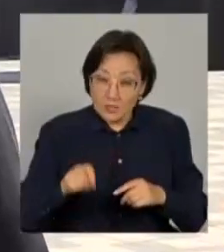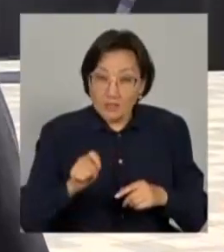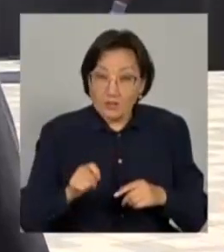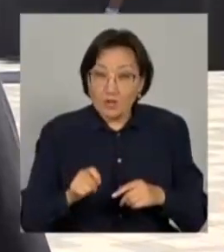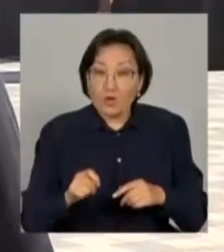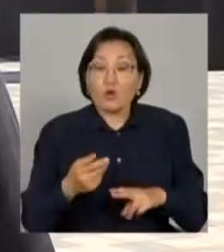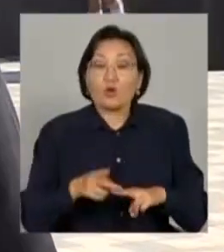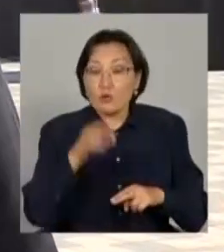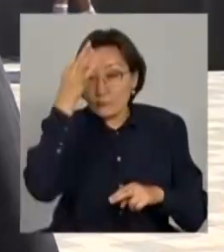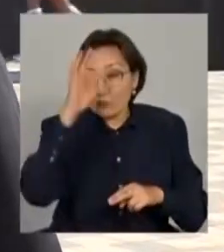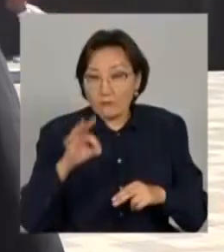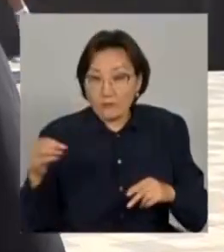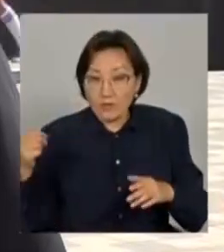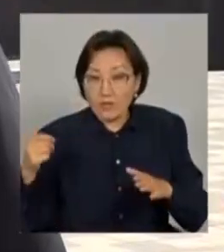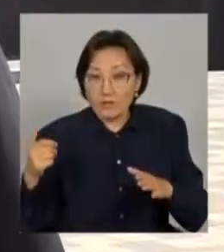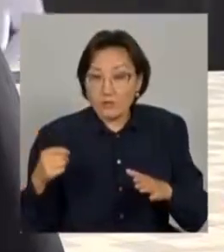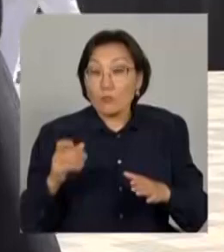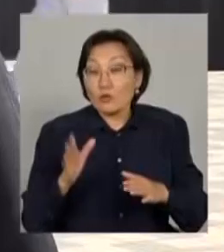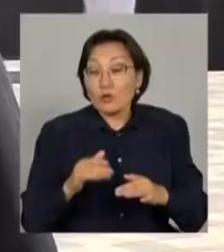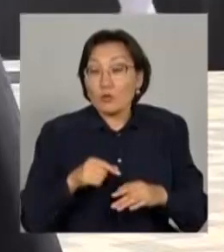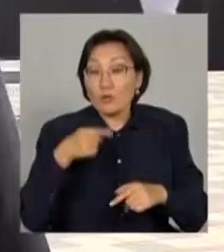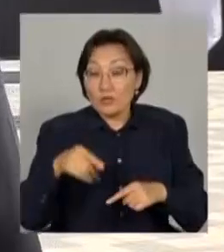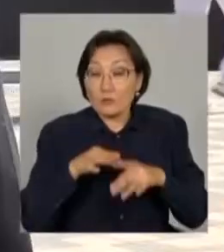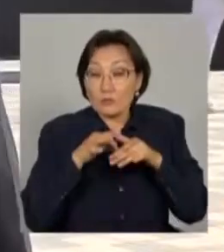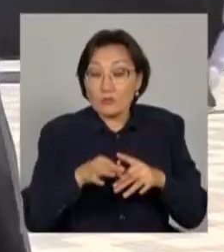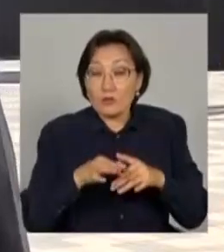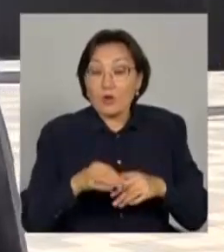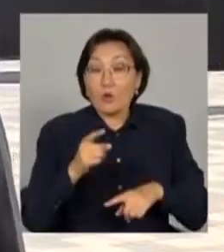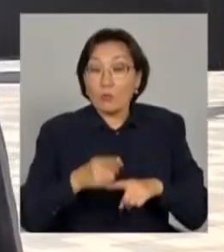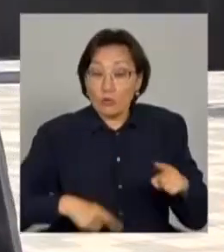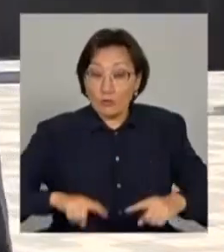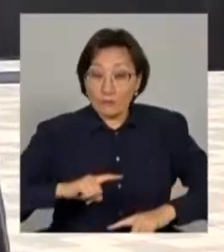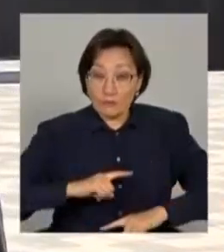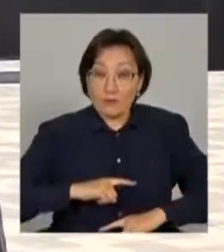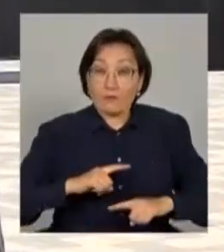Ал финальный, полуфинал, финал, шеңберден шығару болып, полный ойын өткіземіз.